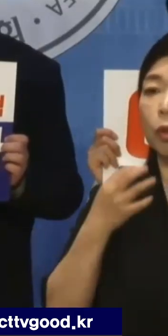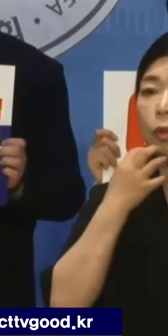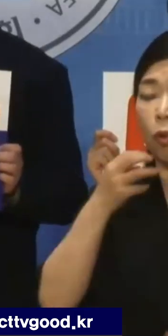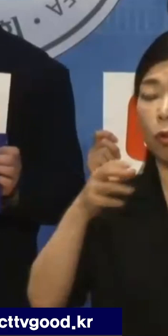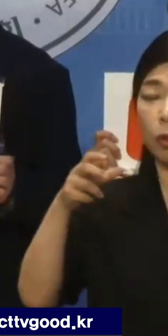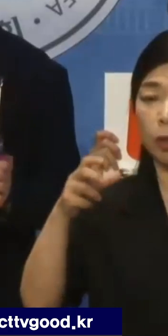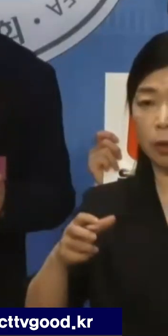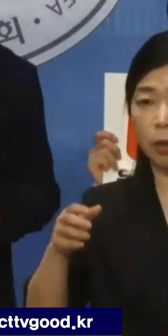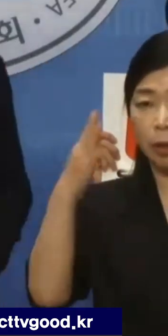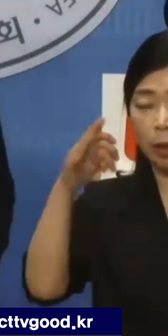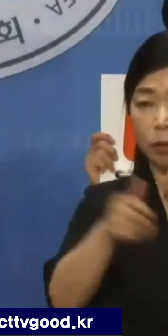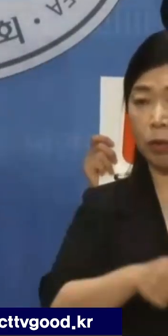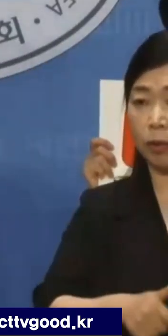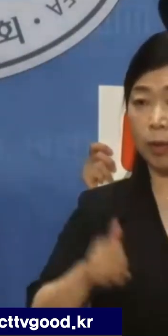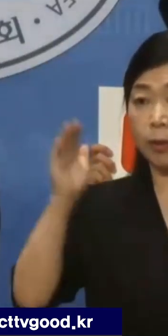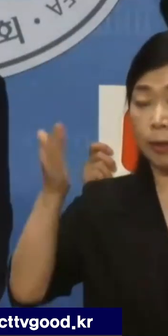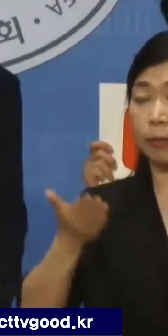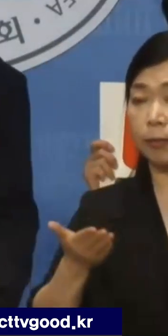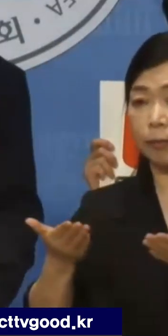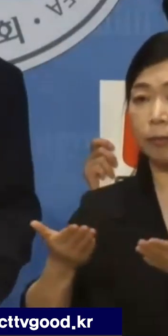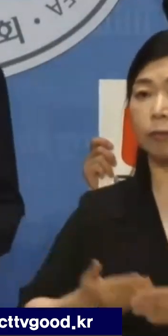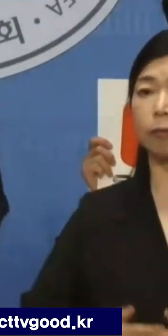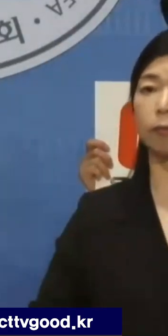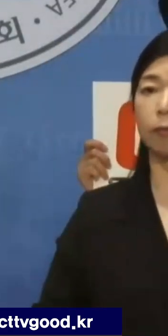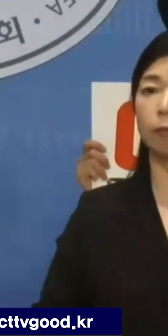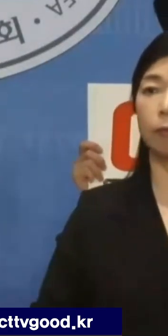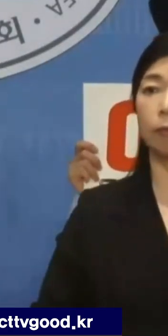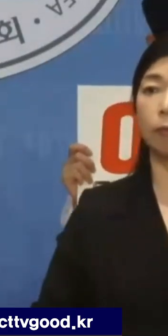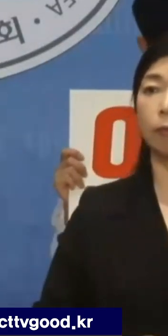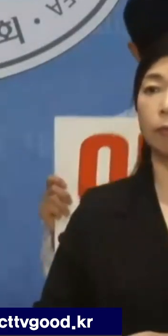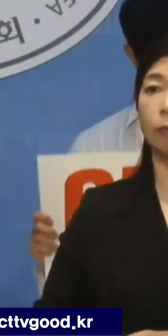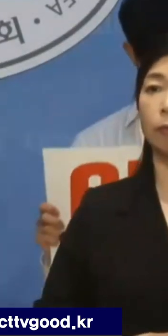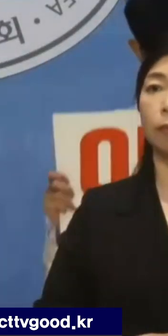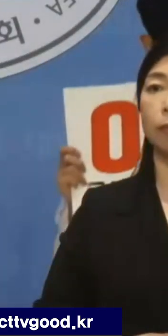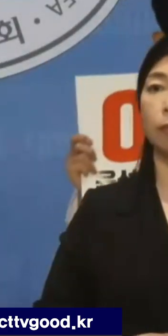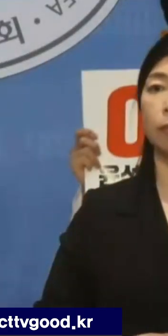대학생위원장님 앞으로 나오셔서 네, 발언하시면 되겠습니다.